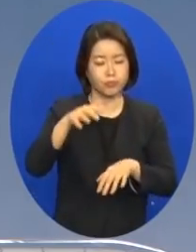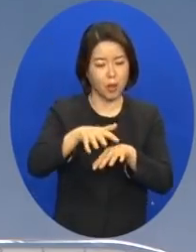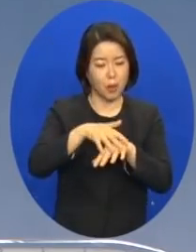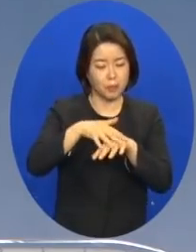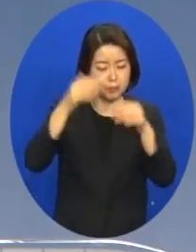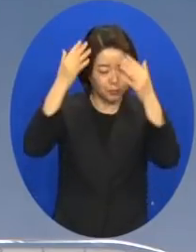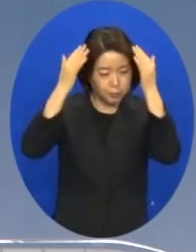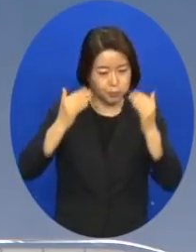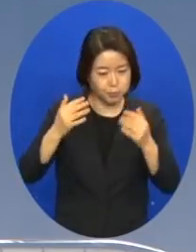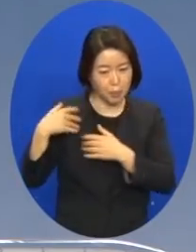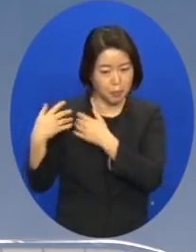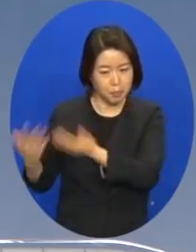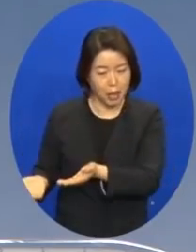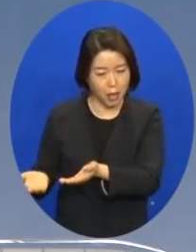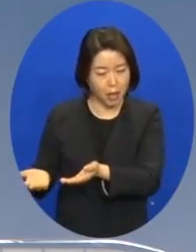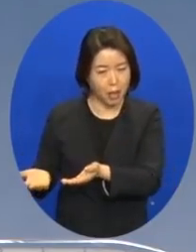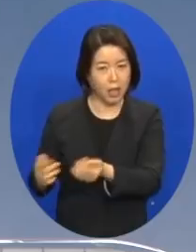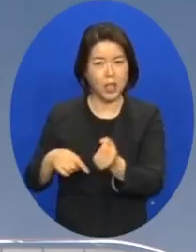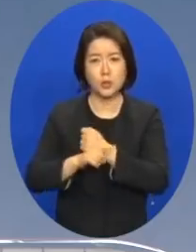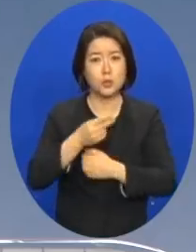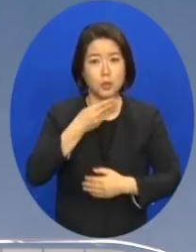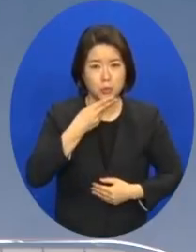수건을 벗어버릴 이유가 없지 않느냐.